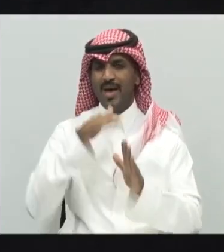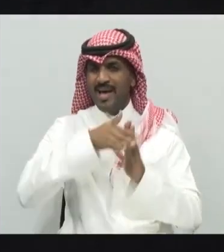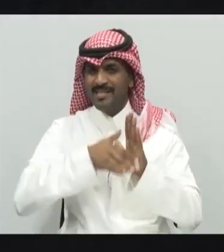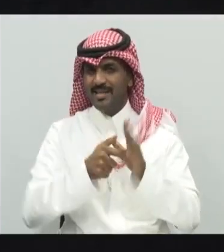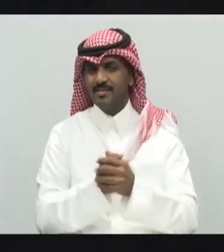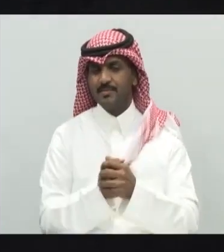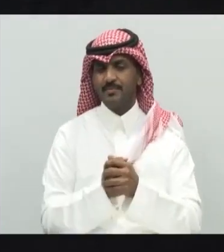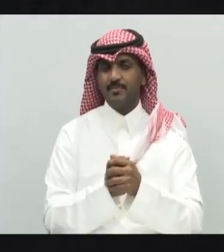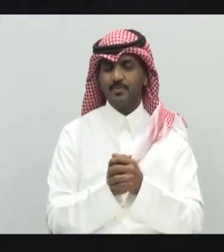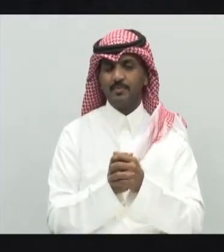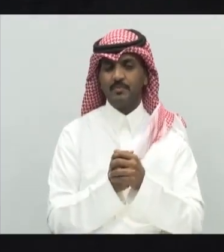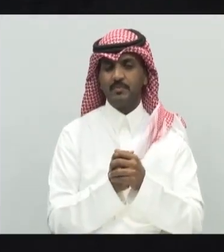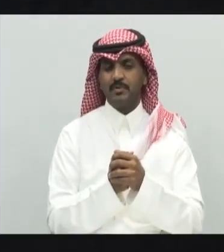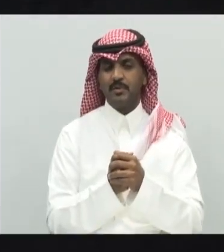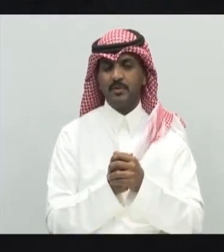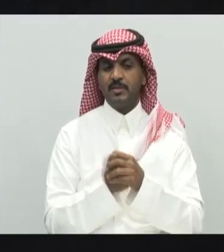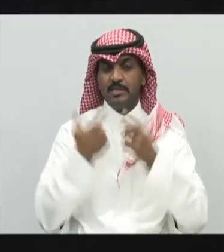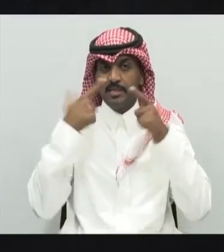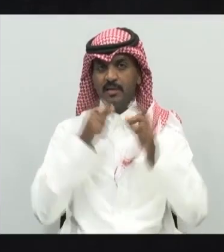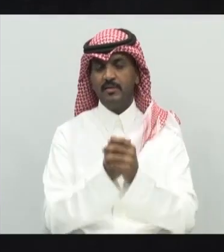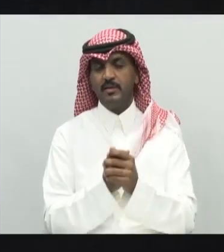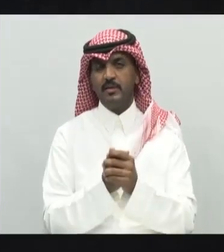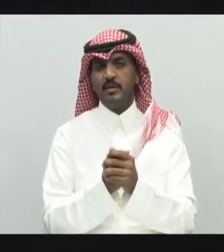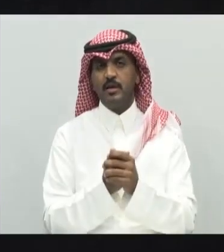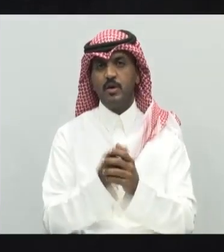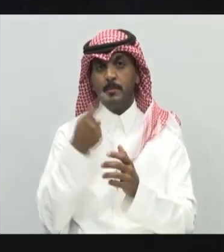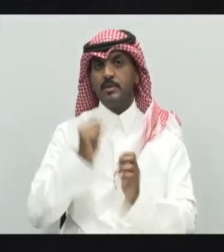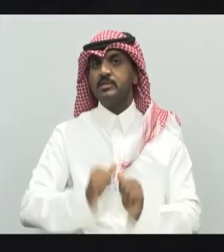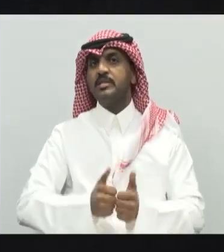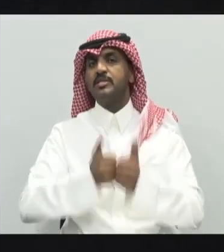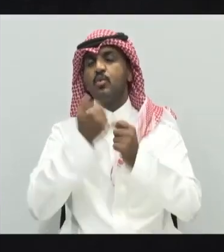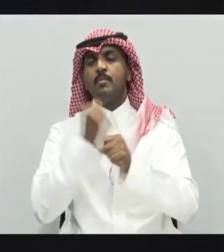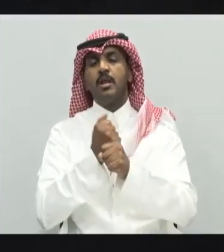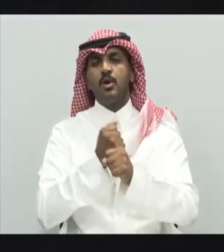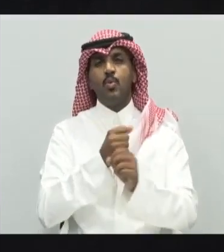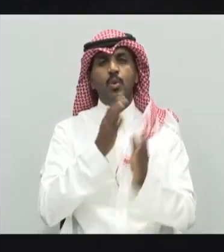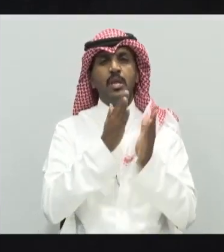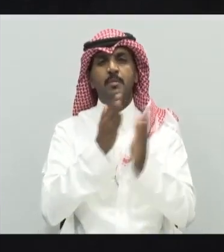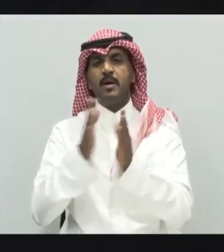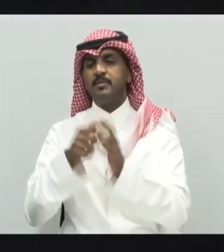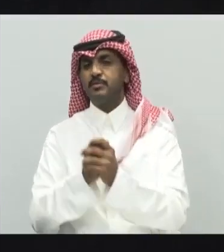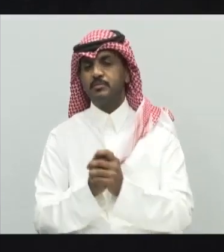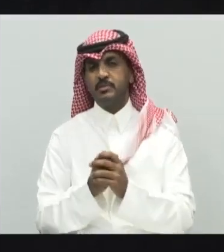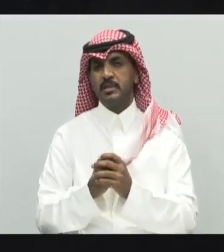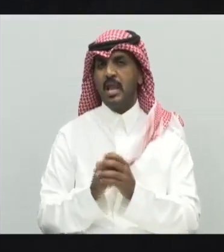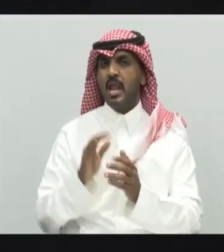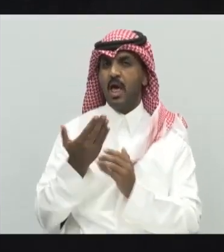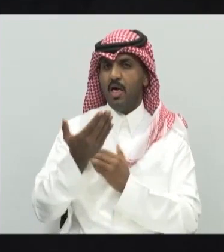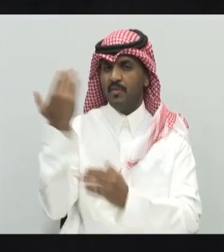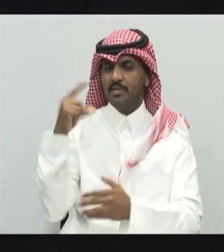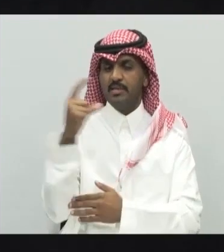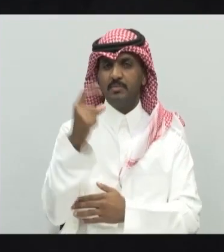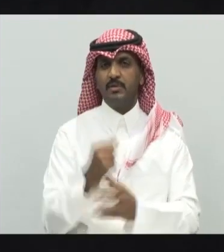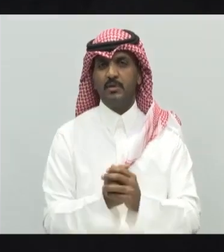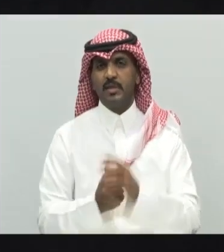وايضا على استعرضنا ابرز منجزاتها ونماذج من منجزات الحضاره الاسلاميه وايضا